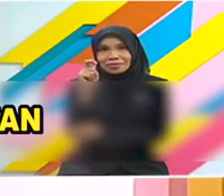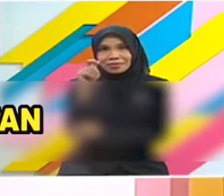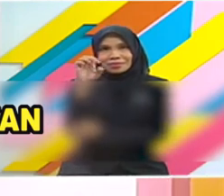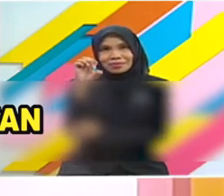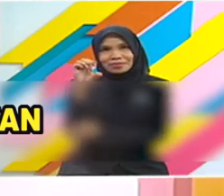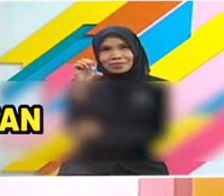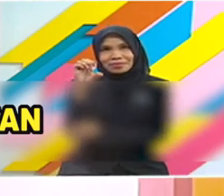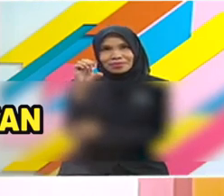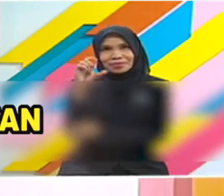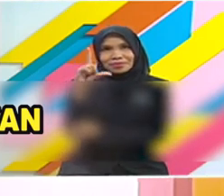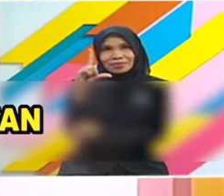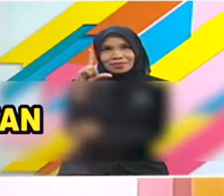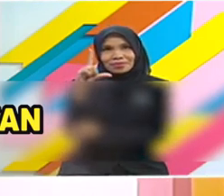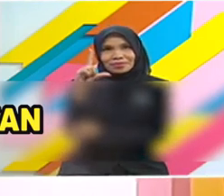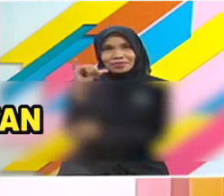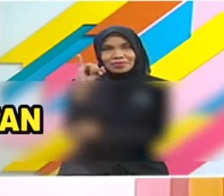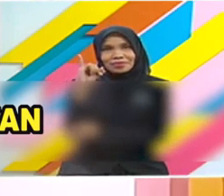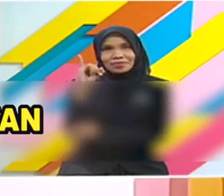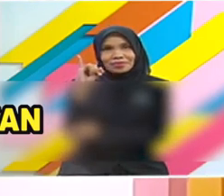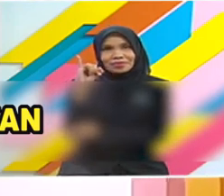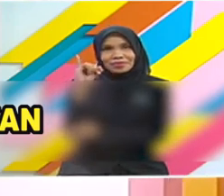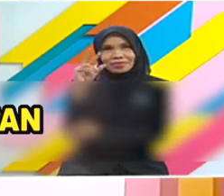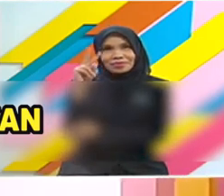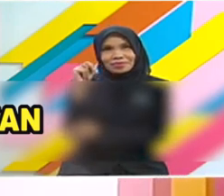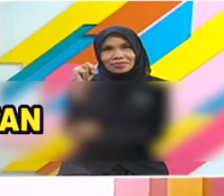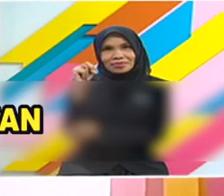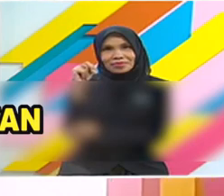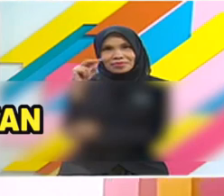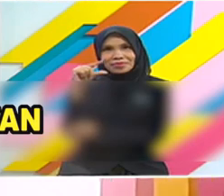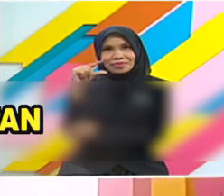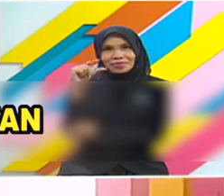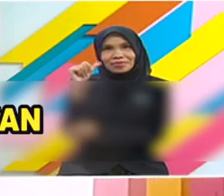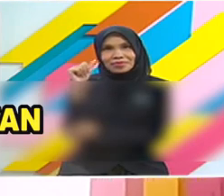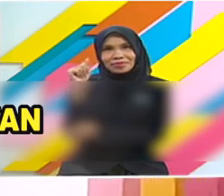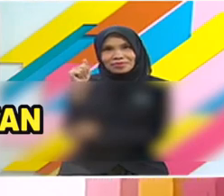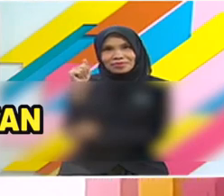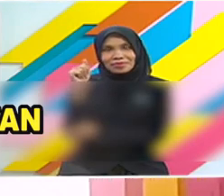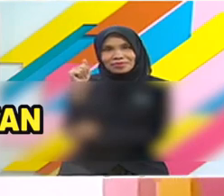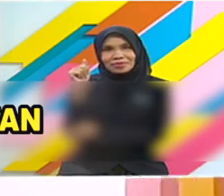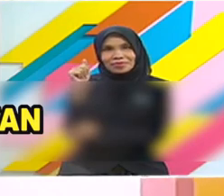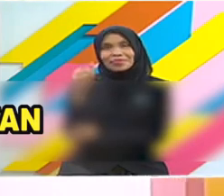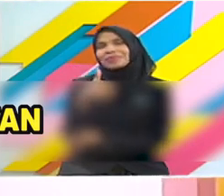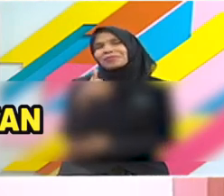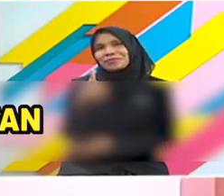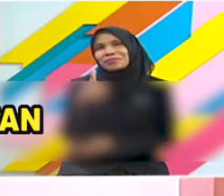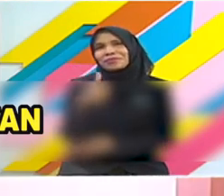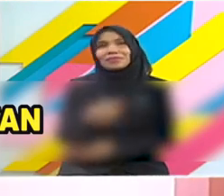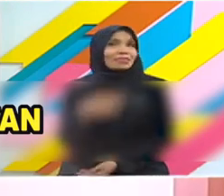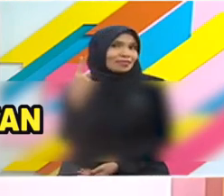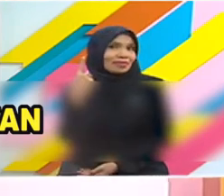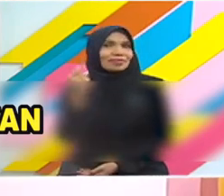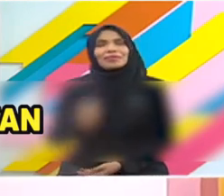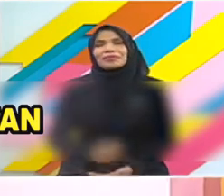E, L, I, N, G, A. Bagus. Bagus, Kak